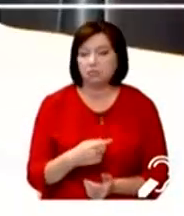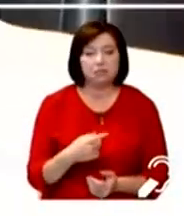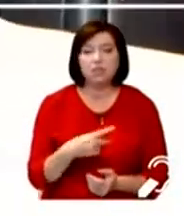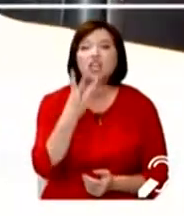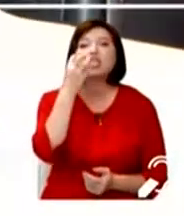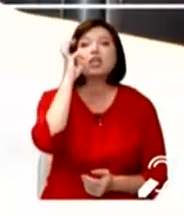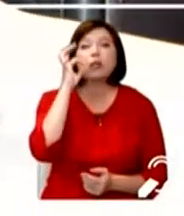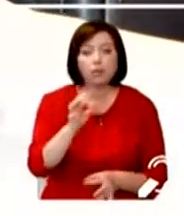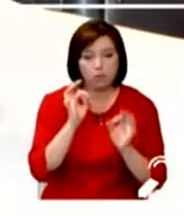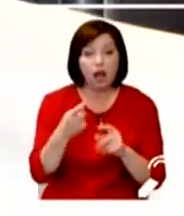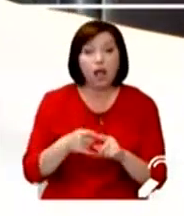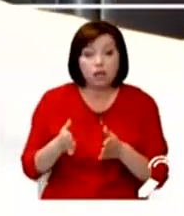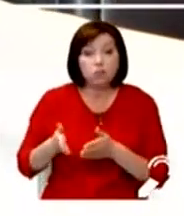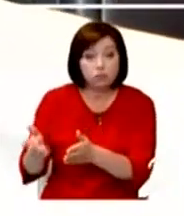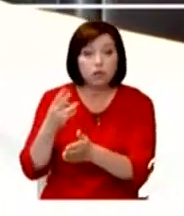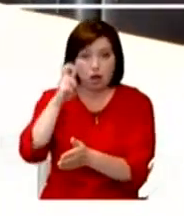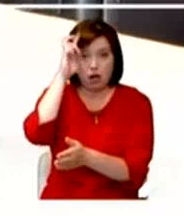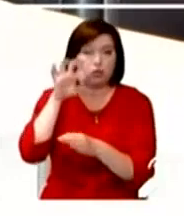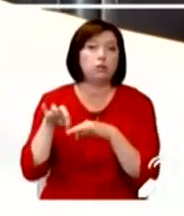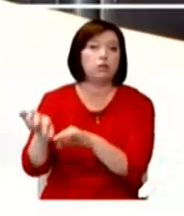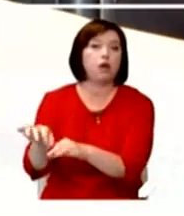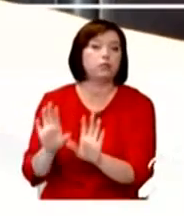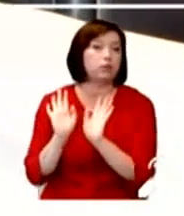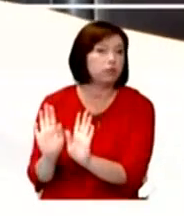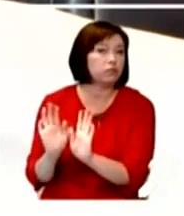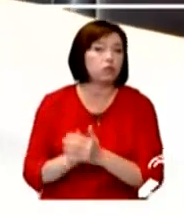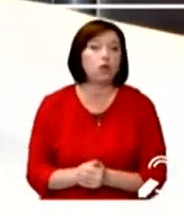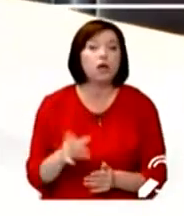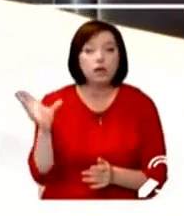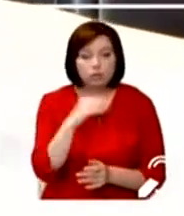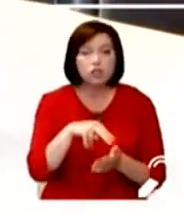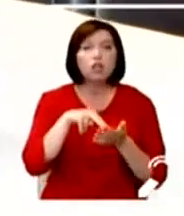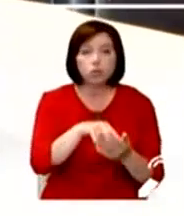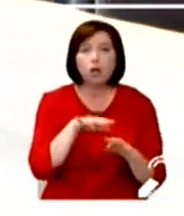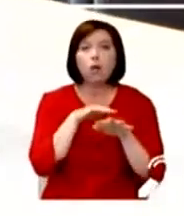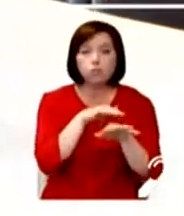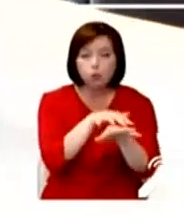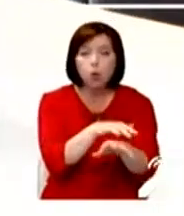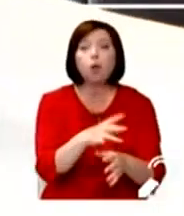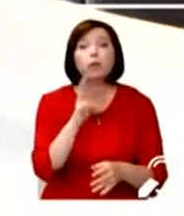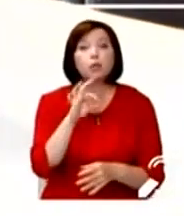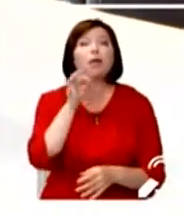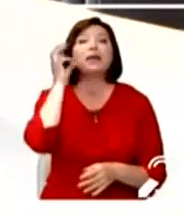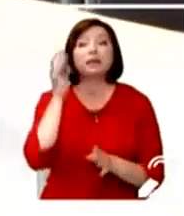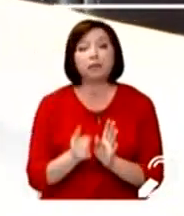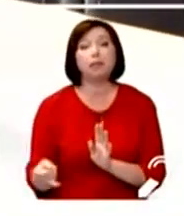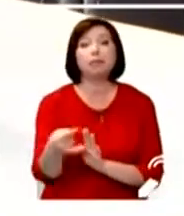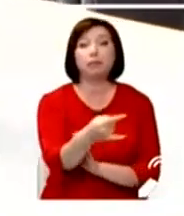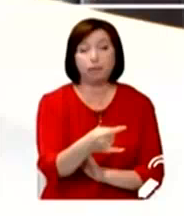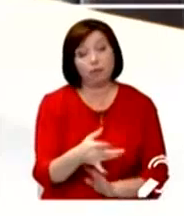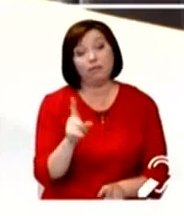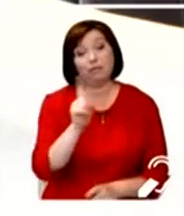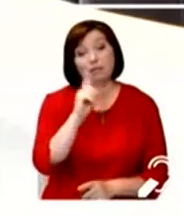300%. Asta bandă pentru transport public. Adică te stau în buteiaș, dar cei mai hătrii îți duc pe